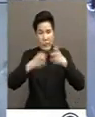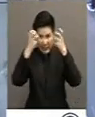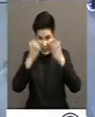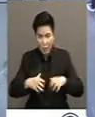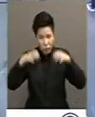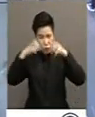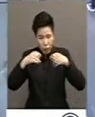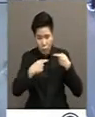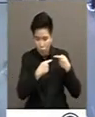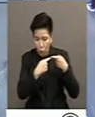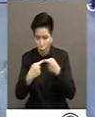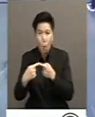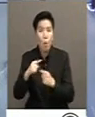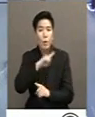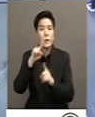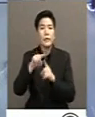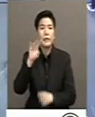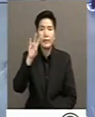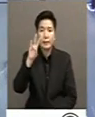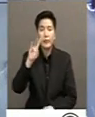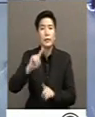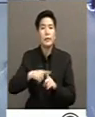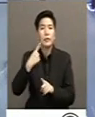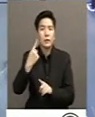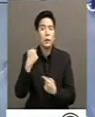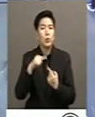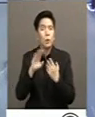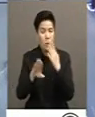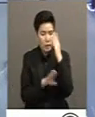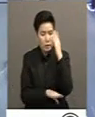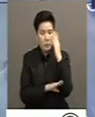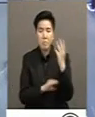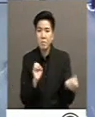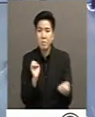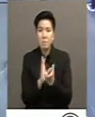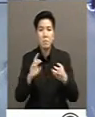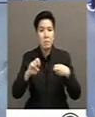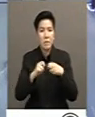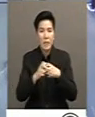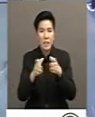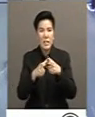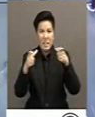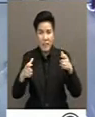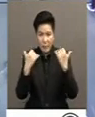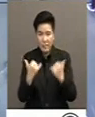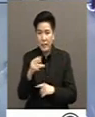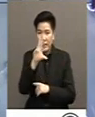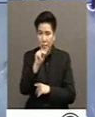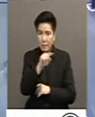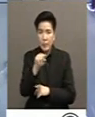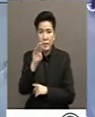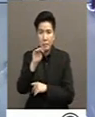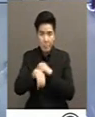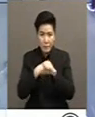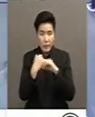และตกหนักต่อเนื่องไปจนถึงช่วงของวันที่7มกราคมครับทำให้ภาคใต้ต้องเผชิญกับอุทกภัยครั้งใหญ่ในรอบ 30-40 ปี